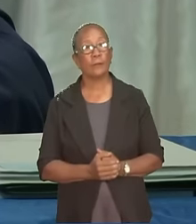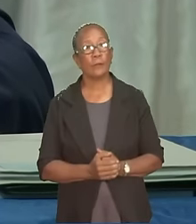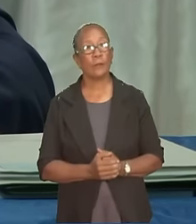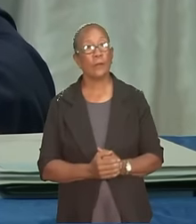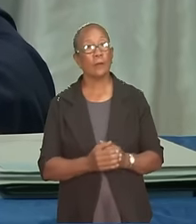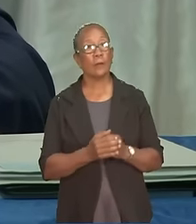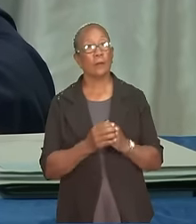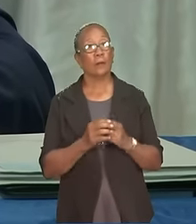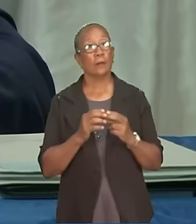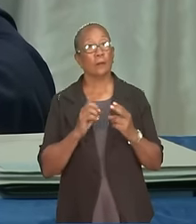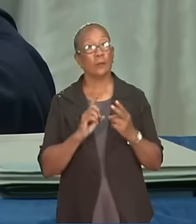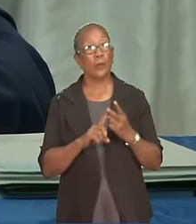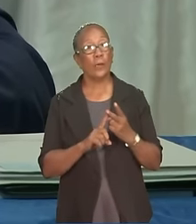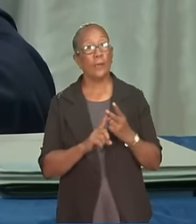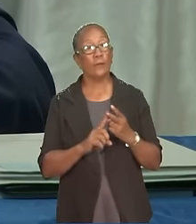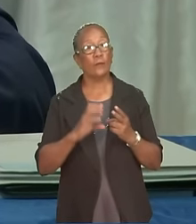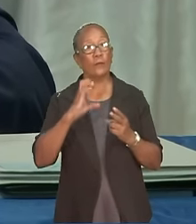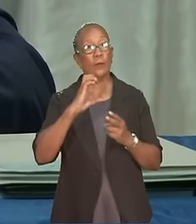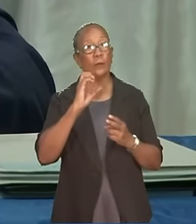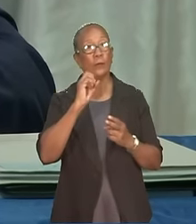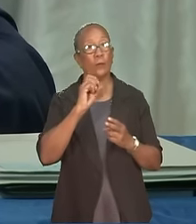Tweede is dat van Quarantainbrug.